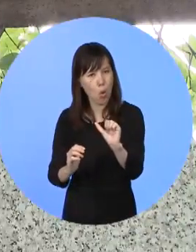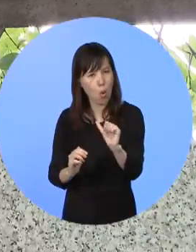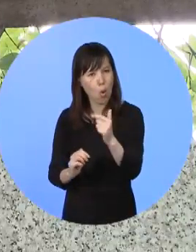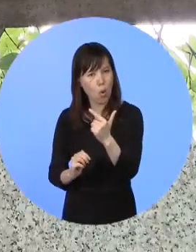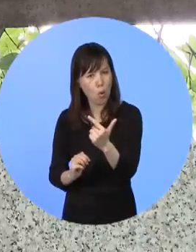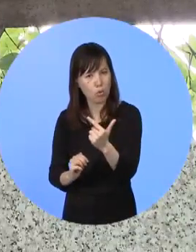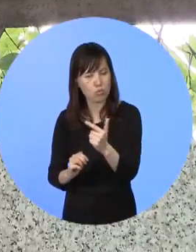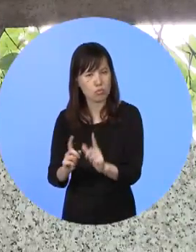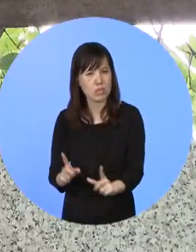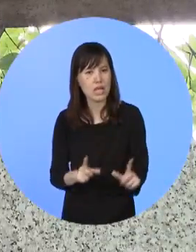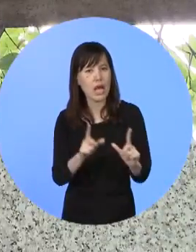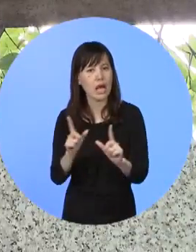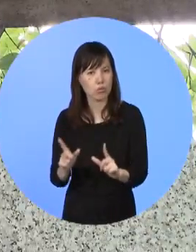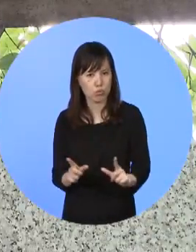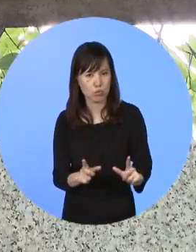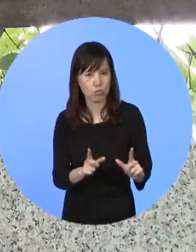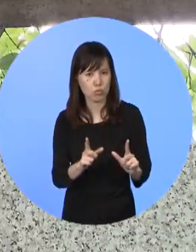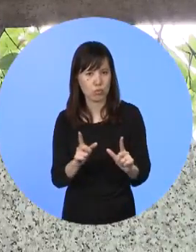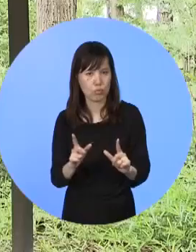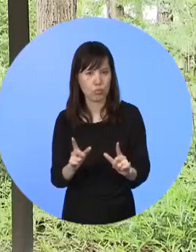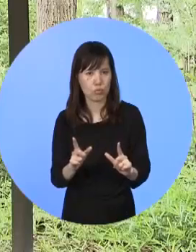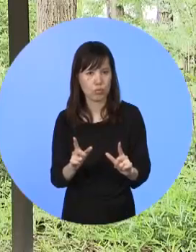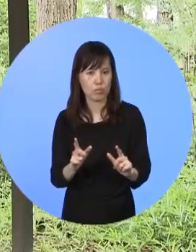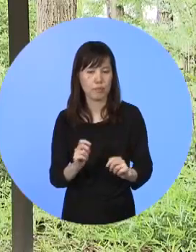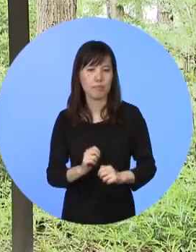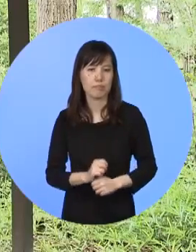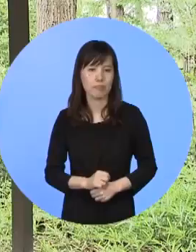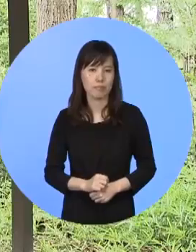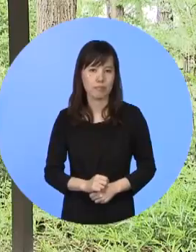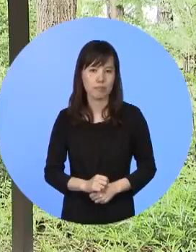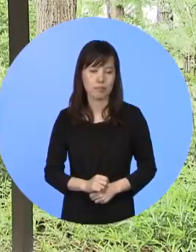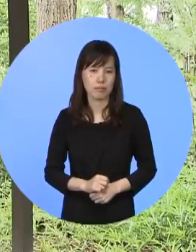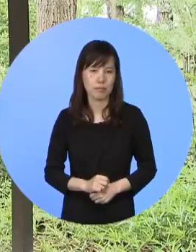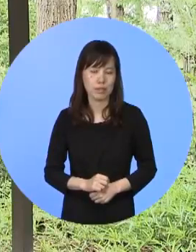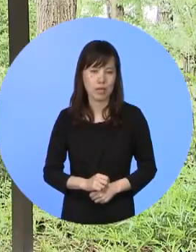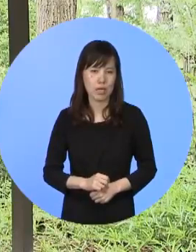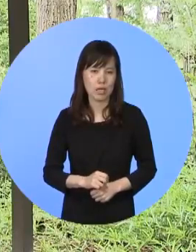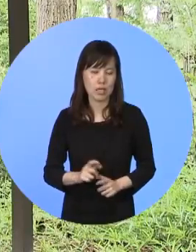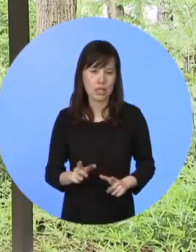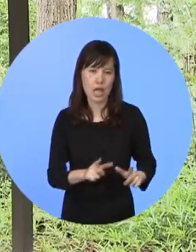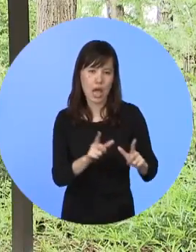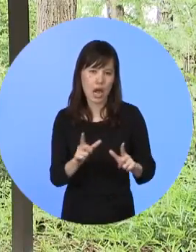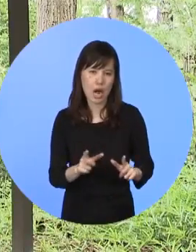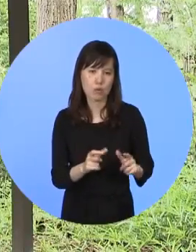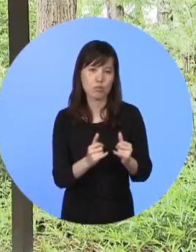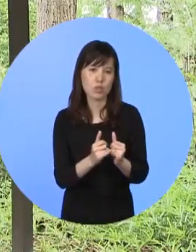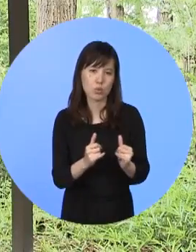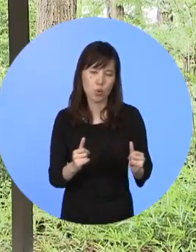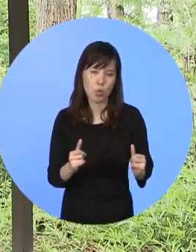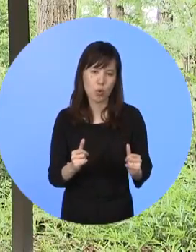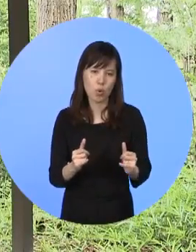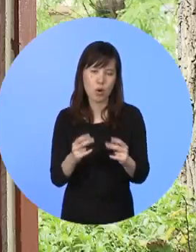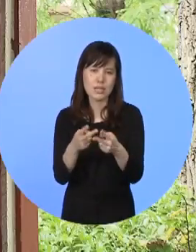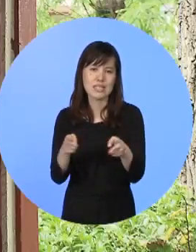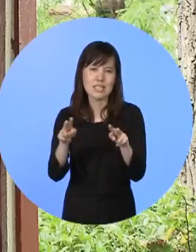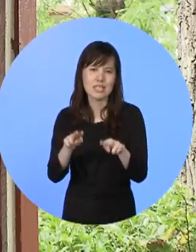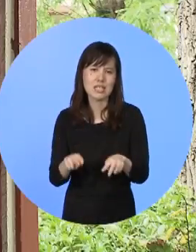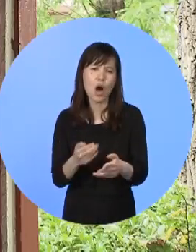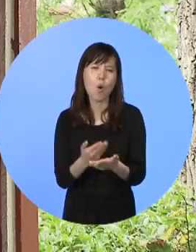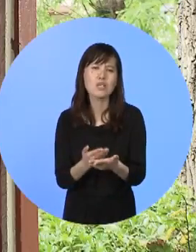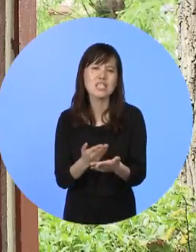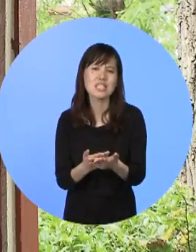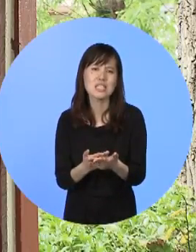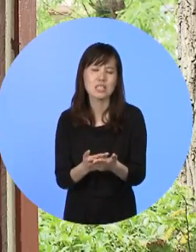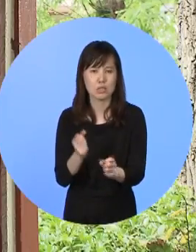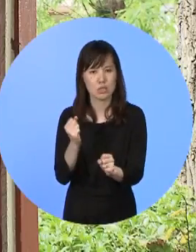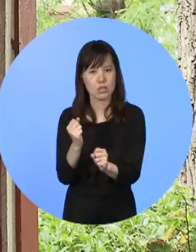らいの入植が当時あったっていう、はいはい、そういう場所なんですね。彼らが神社を作ろうということでここにお祭